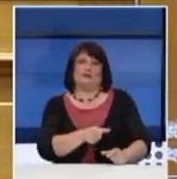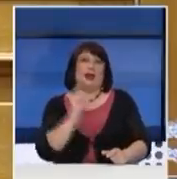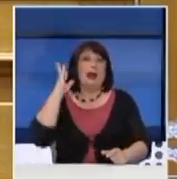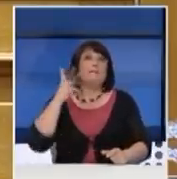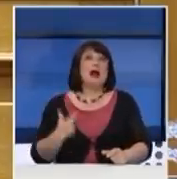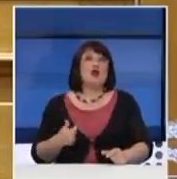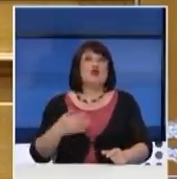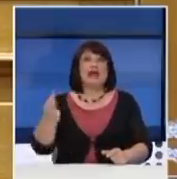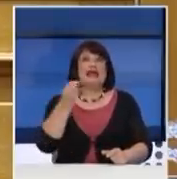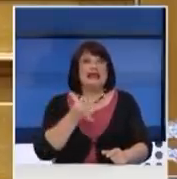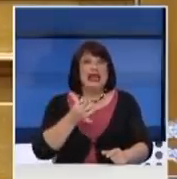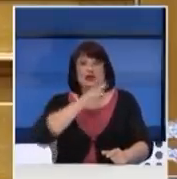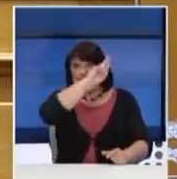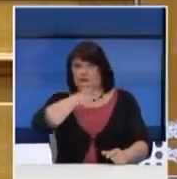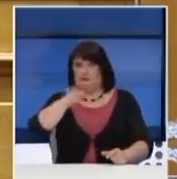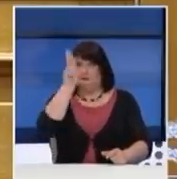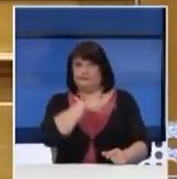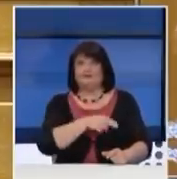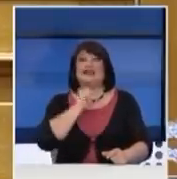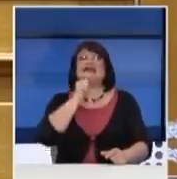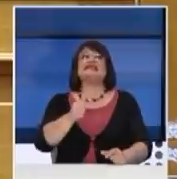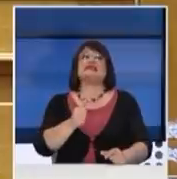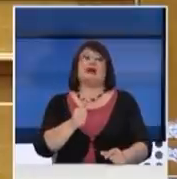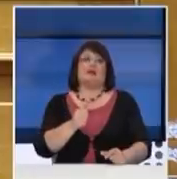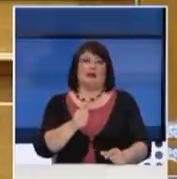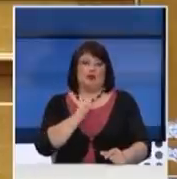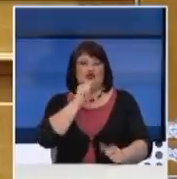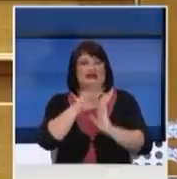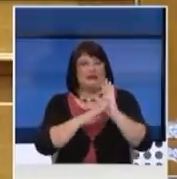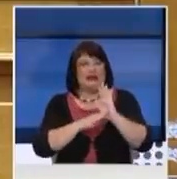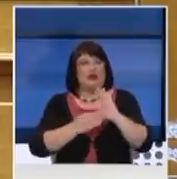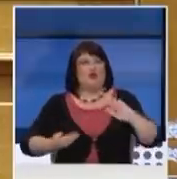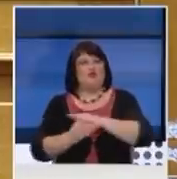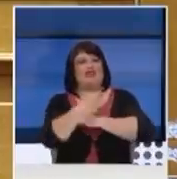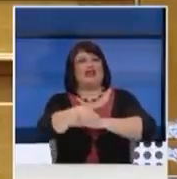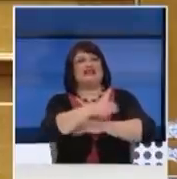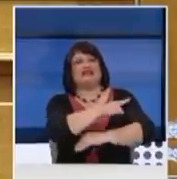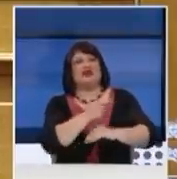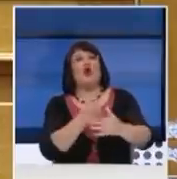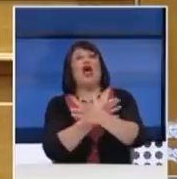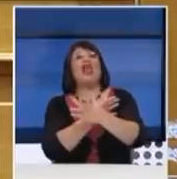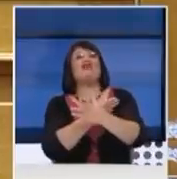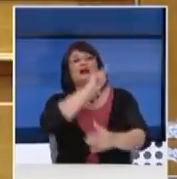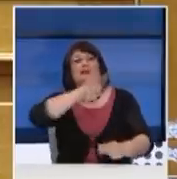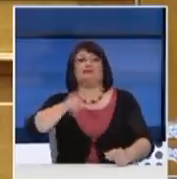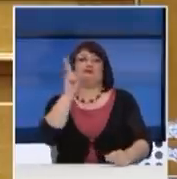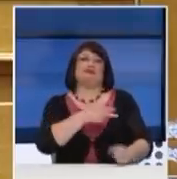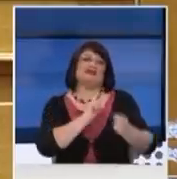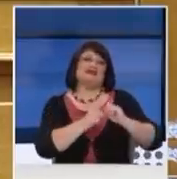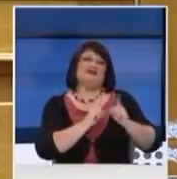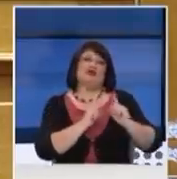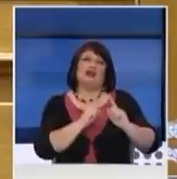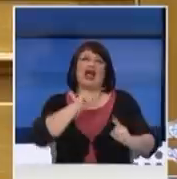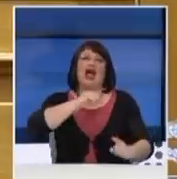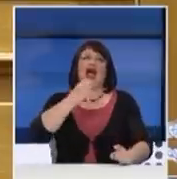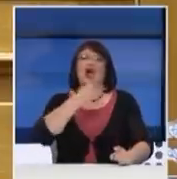έχει συνταγματικό δικαστήριο και θα την ακυρώσει η συμφωνία. Έκανα τον αγώνα, κάναμε τη συμφωνία. Και πήγαν στο συνταγματικό δικαστήριο οι Αλβανοί και ακύρωσαν τη συμφωνία. Και δεν